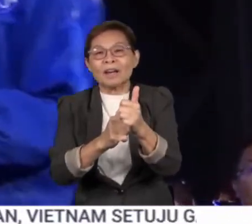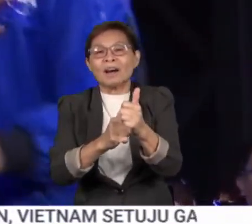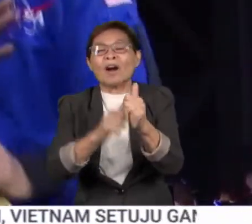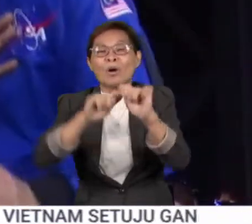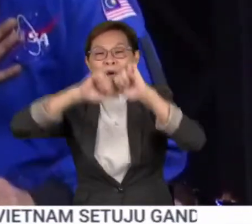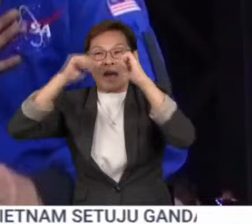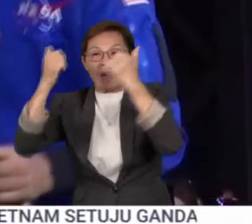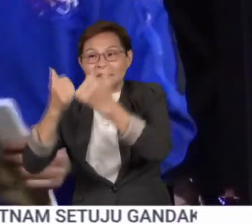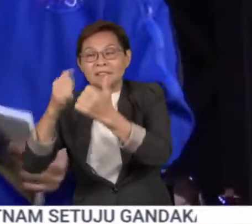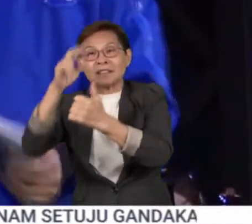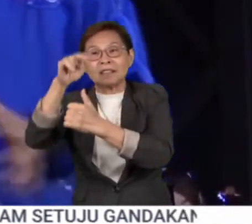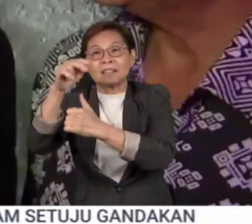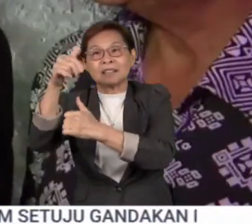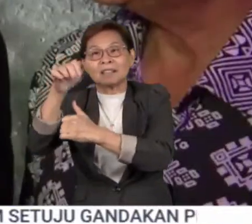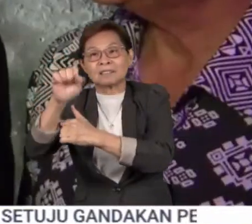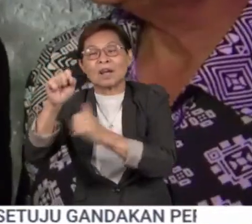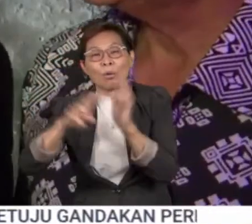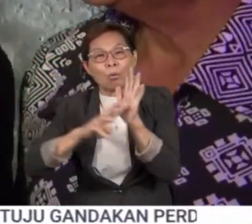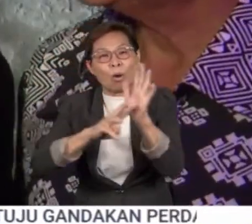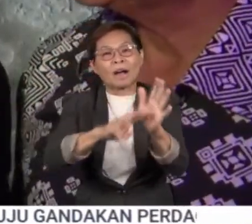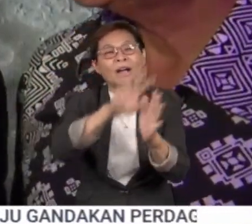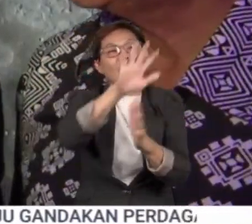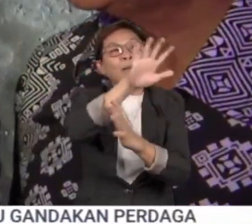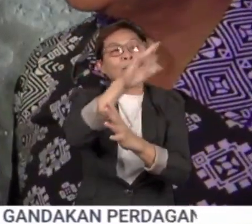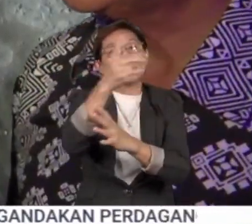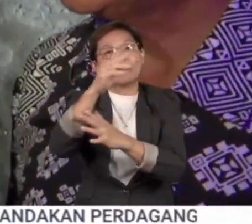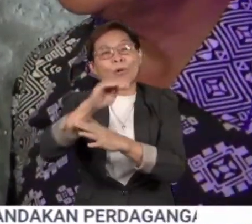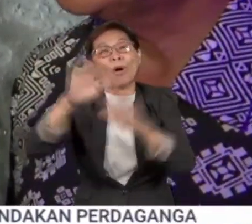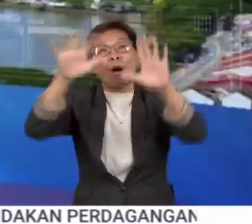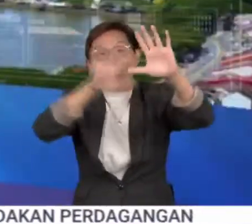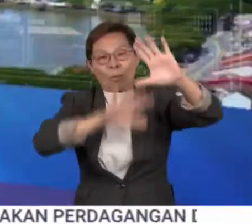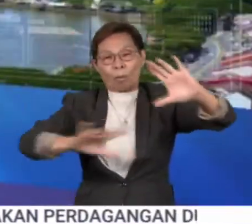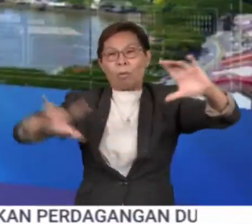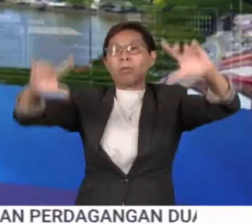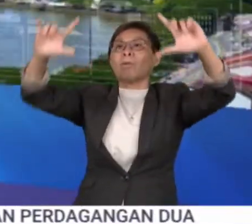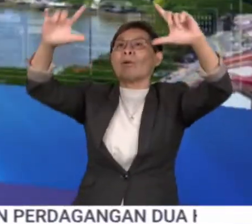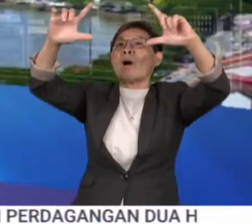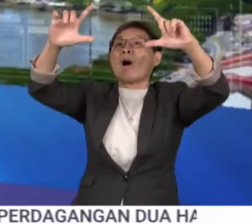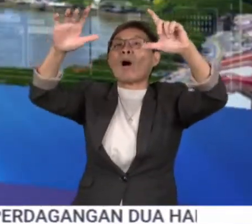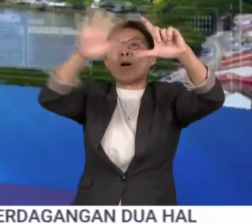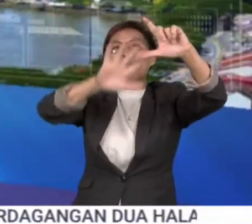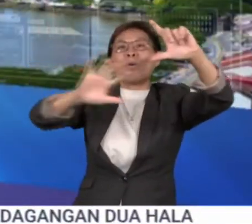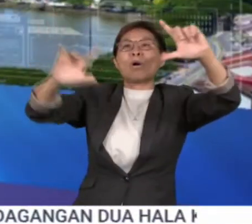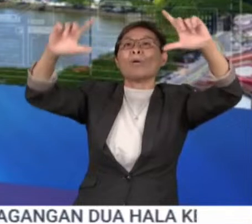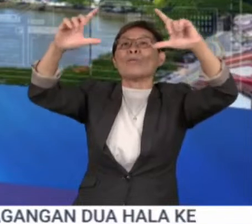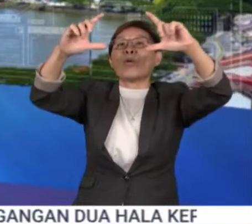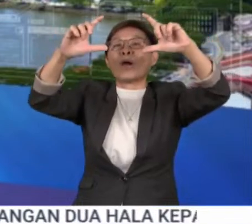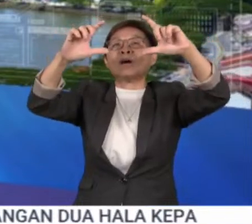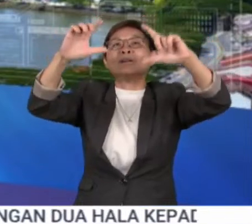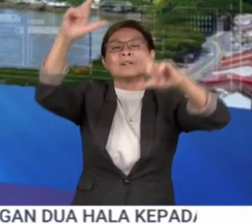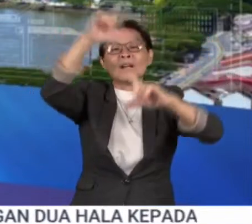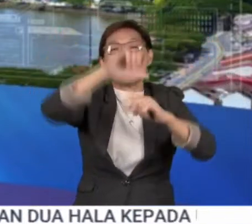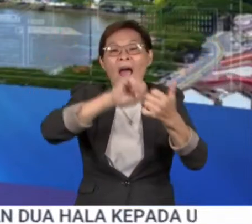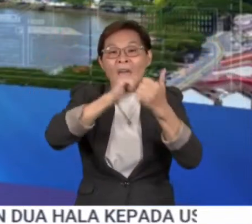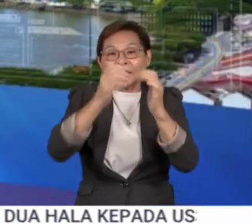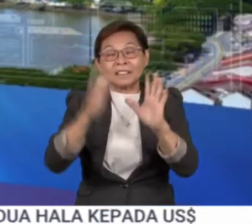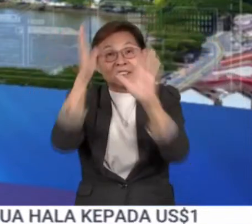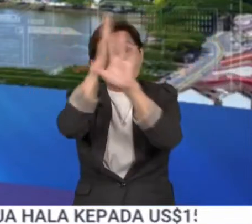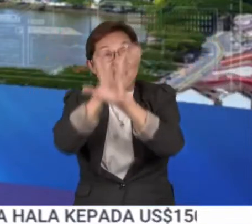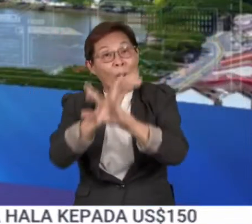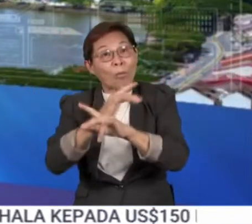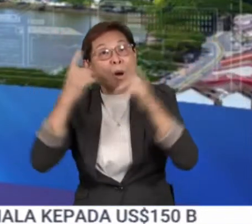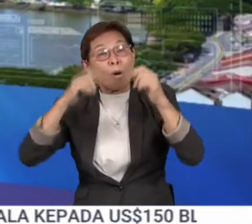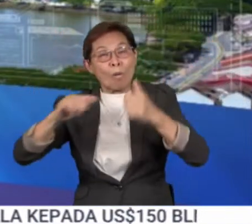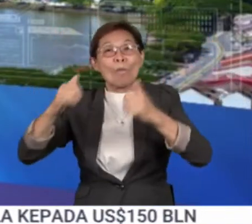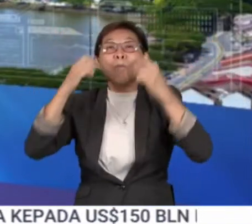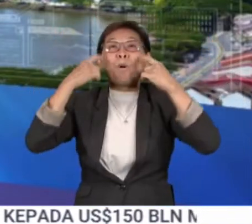agensi NASA yang mewakili 5 kilometer permukaan bulan. atlet para Sarawak beraksi cemerlang dalam